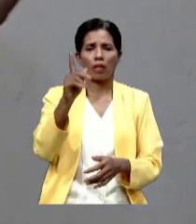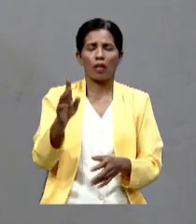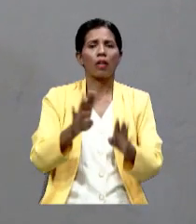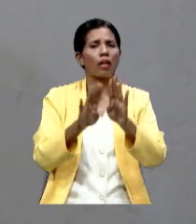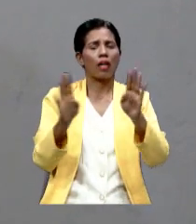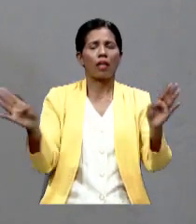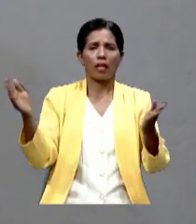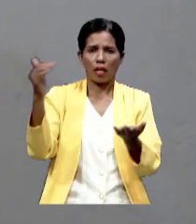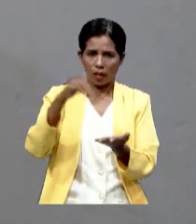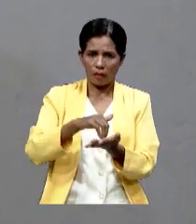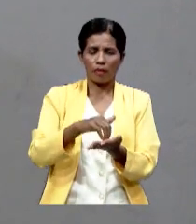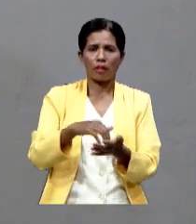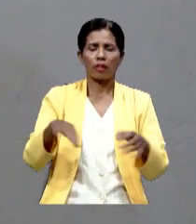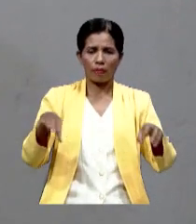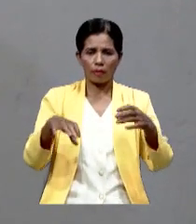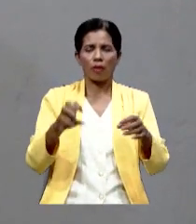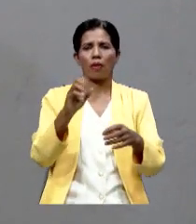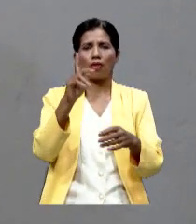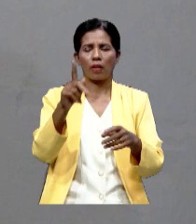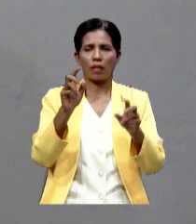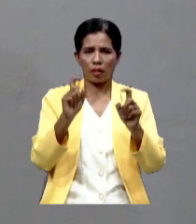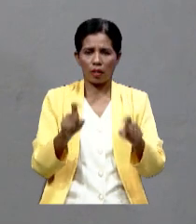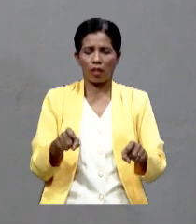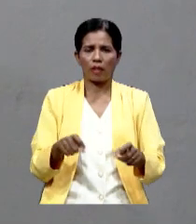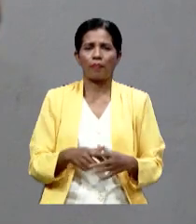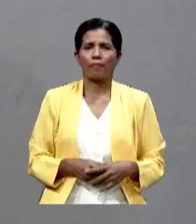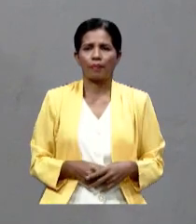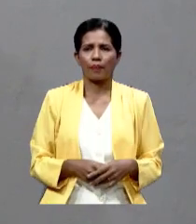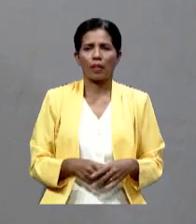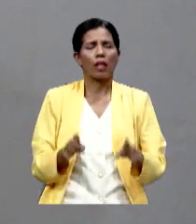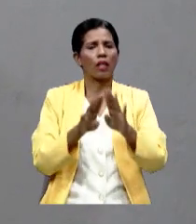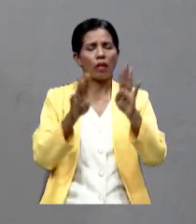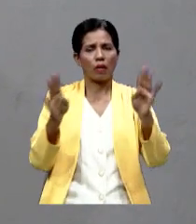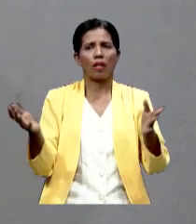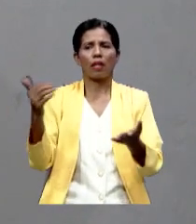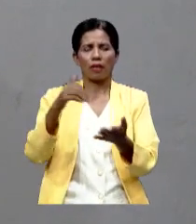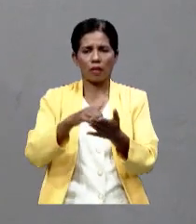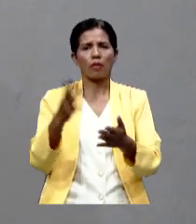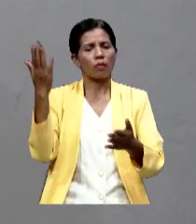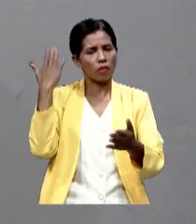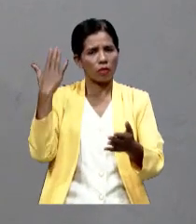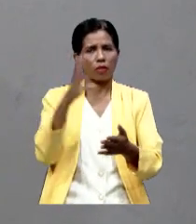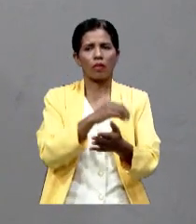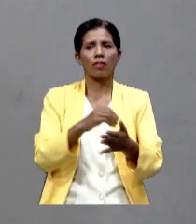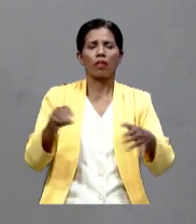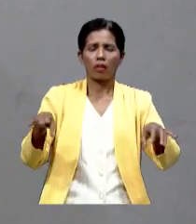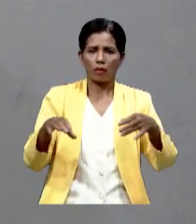le agora tem ki ti asa reativa fali sira ne reforma ti ana ya